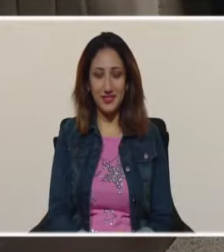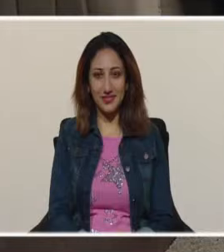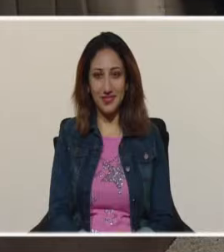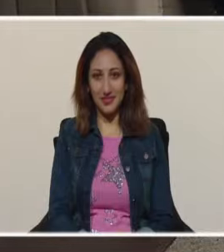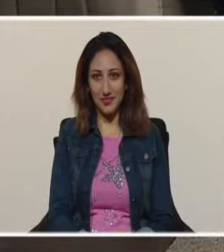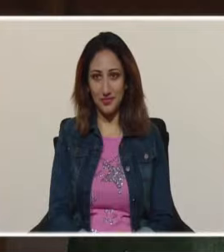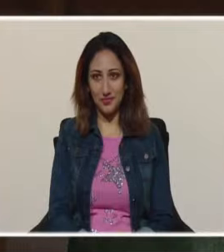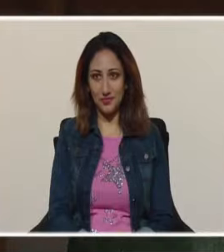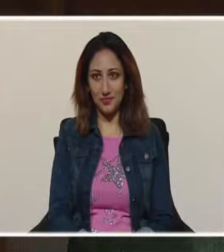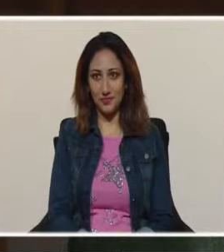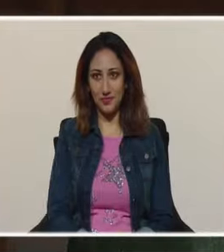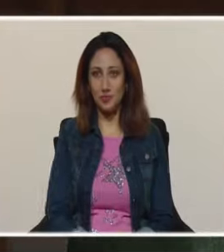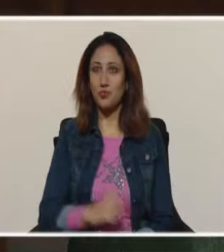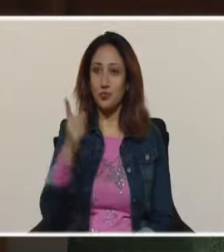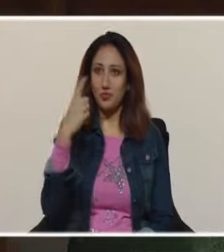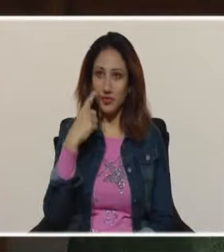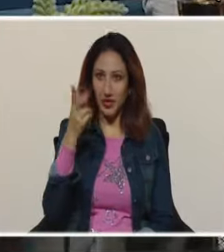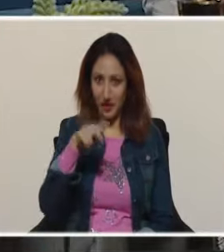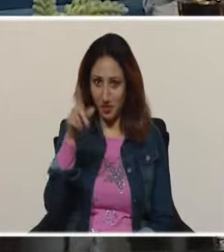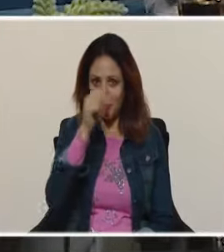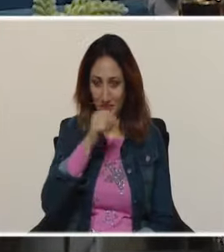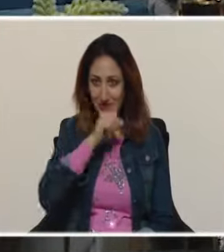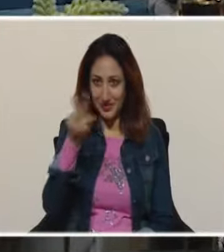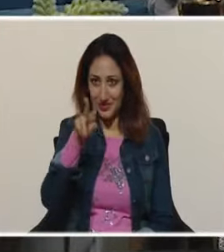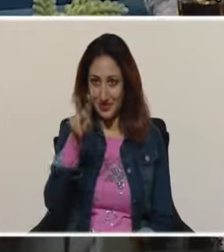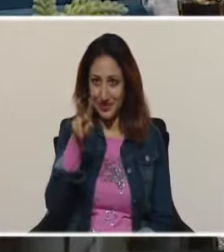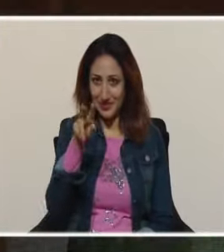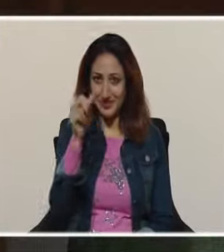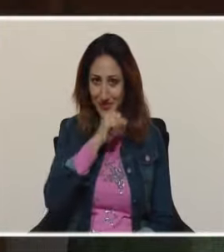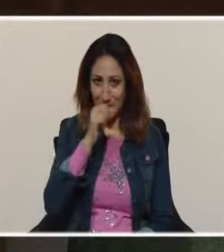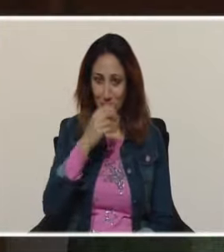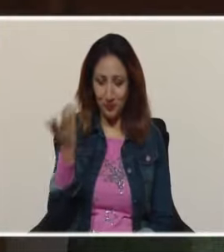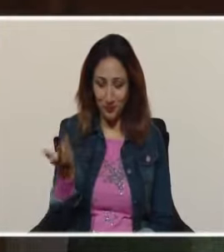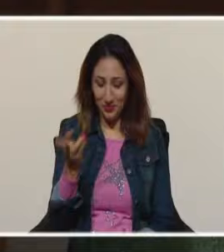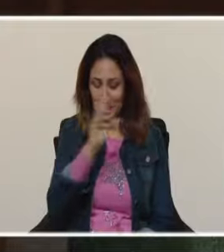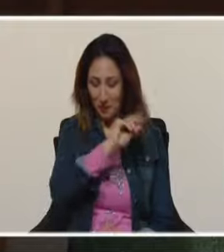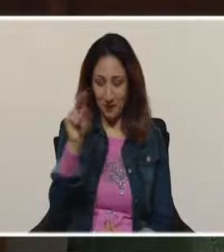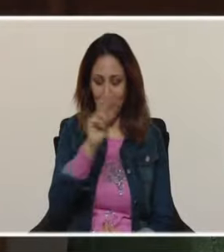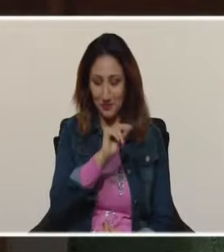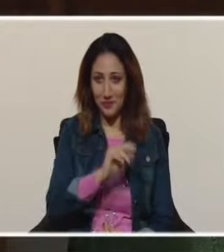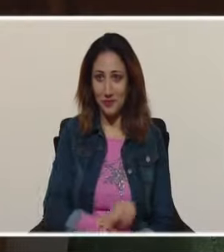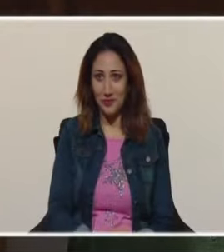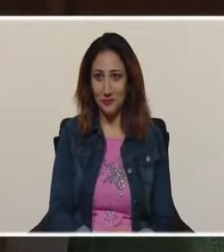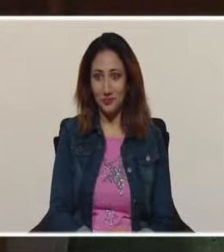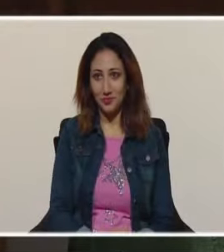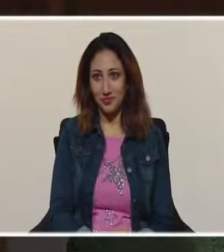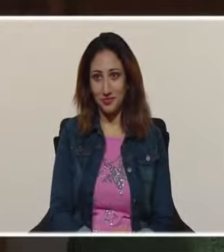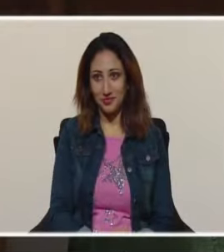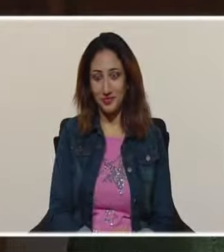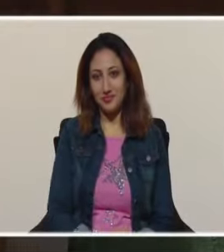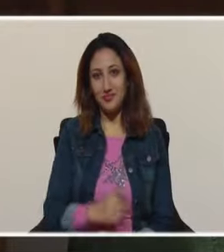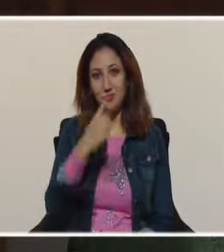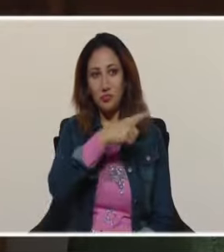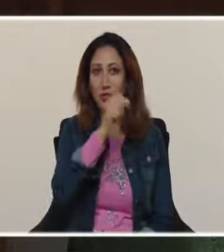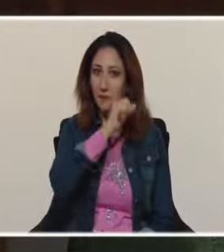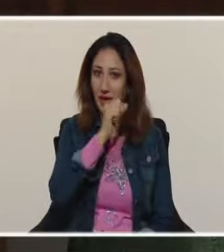يا ترى عندكم فقره تحبوا توريها لنا النهارده؟ بتعملوا حاجه كده برضو عندكم ايه فقره تعملوها؟ هم ورونا